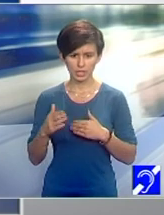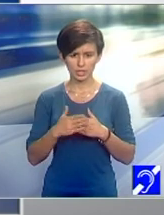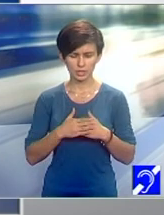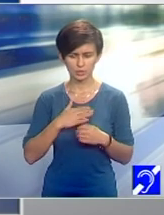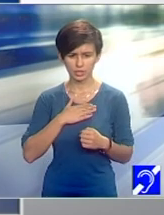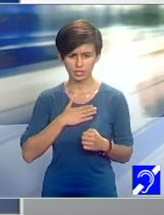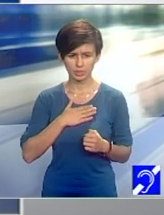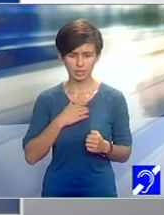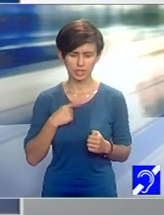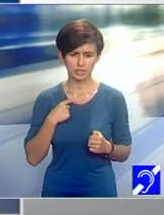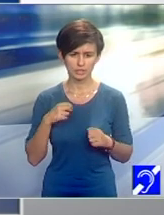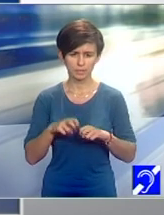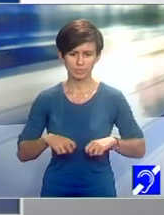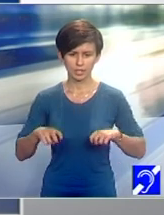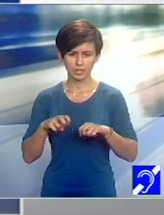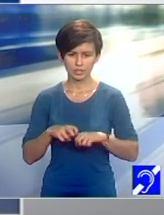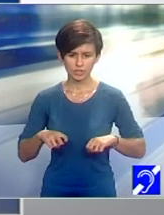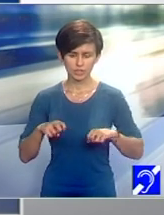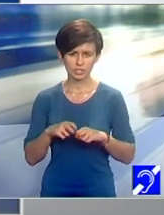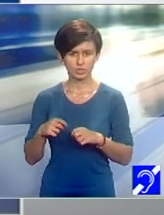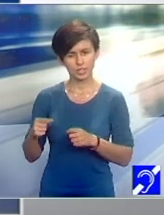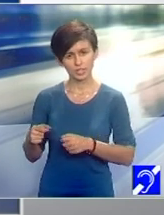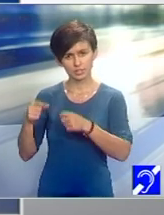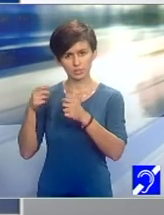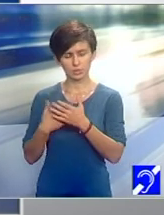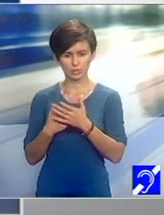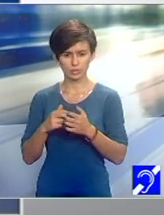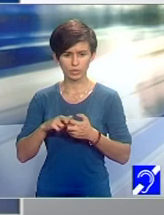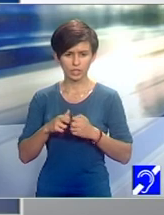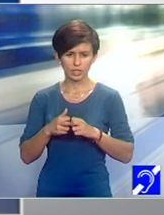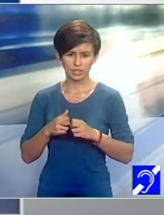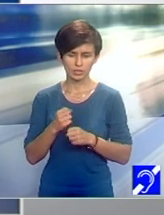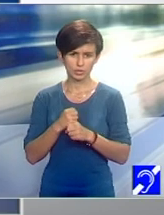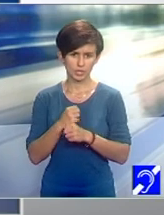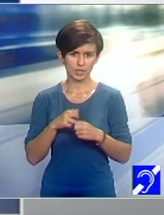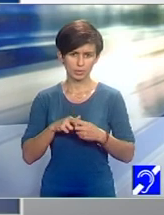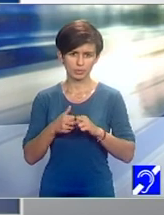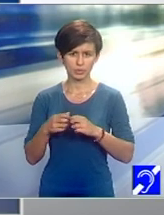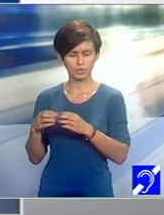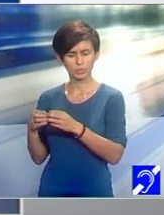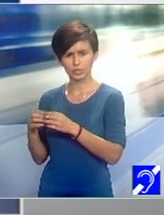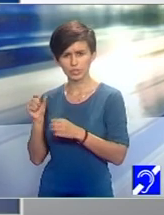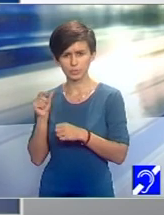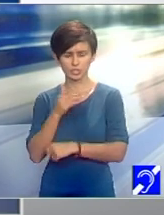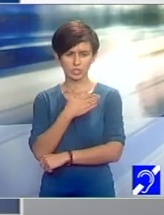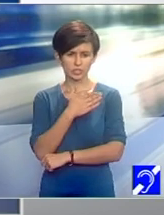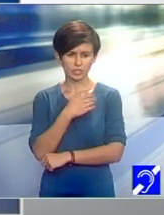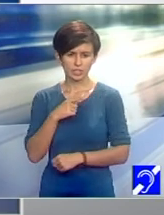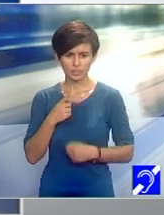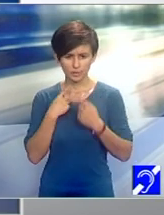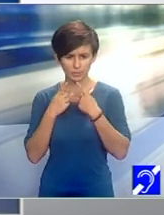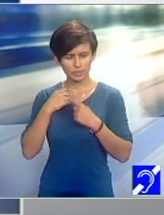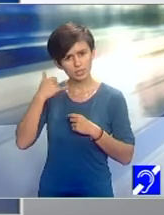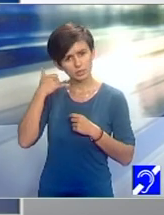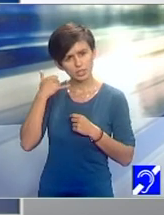Laszlo Fosto, cercetător la Institutul pentru Studierea Problemelor Minorităților Naționale și suntem în legătură telefonică